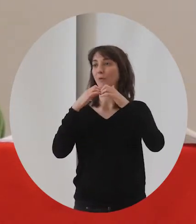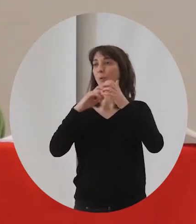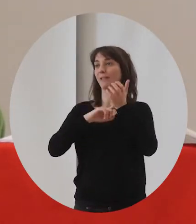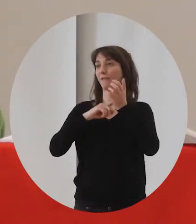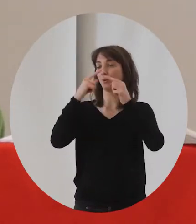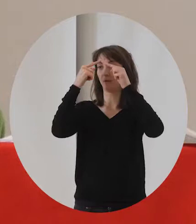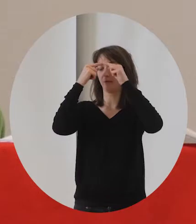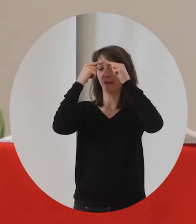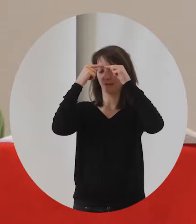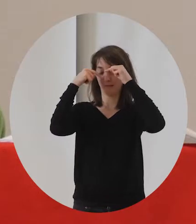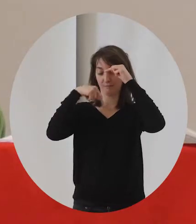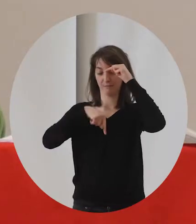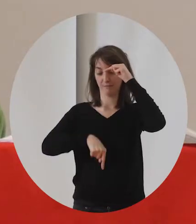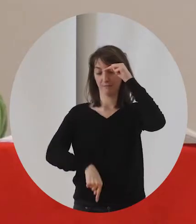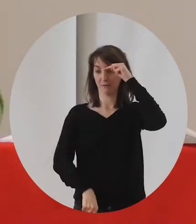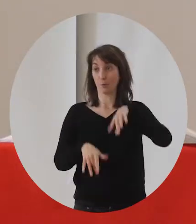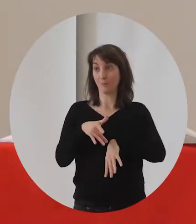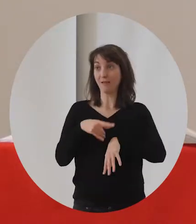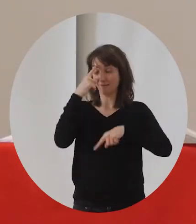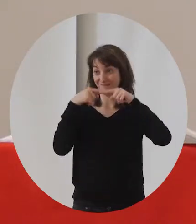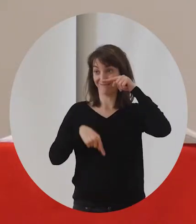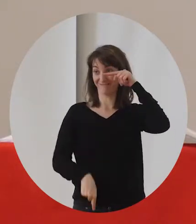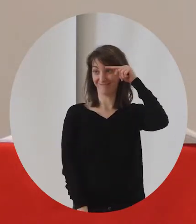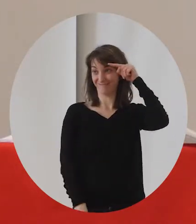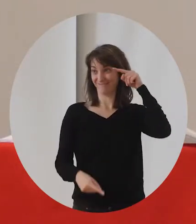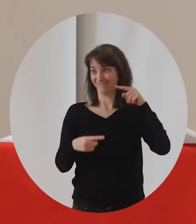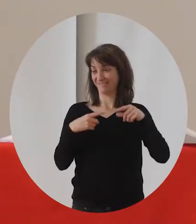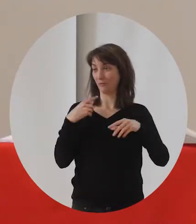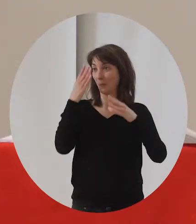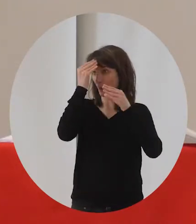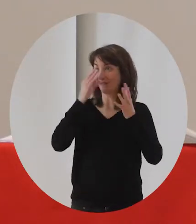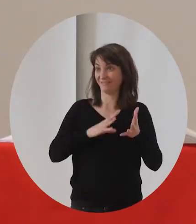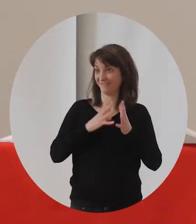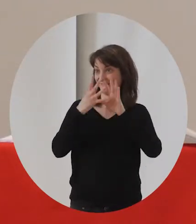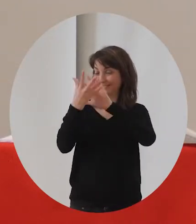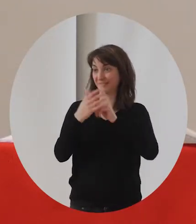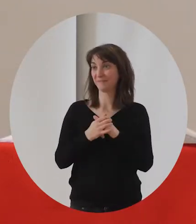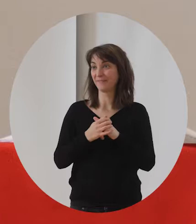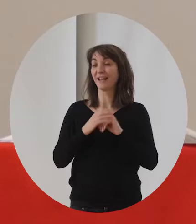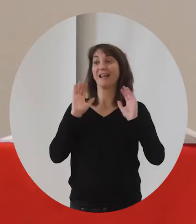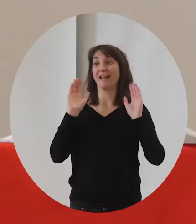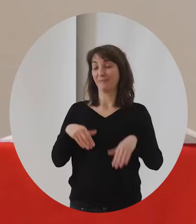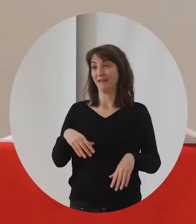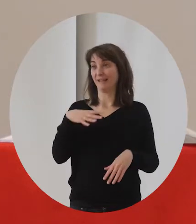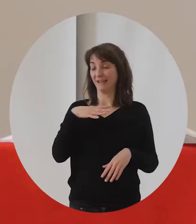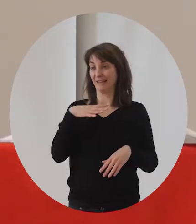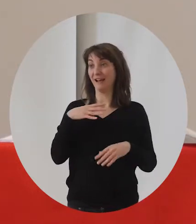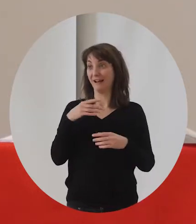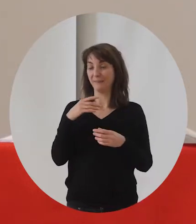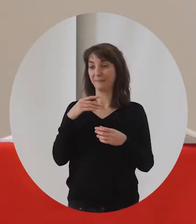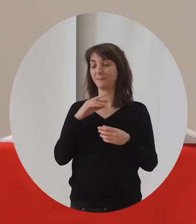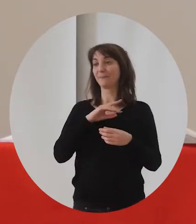part de la tête et qui va vers les pieds. Ensuite, il y a la loi proximo-distale qui part du